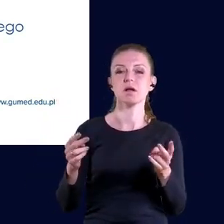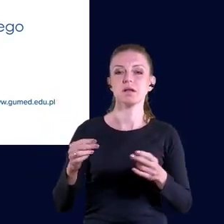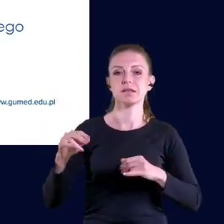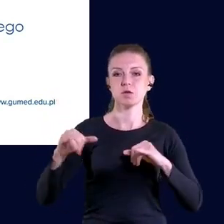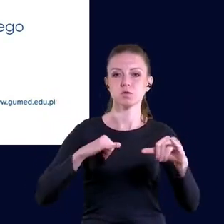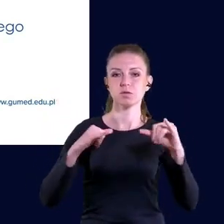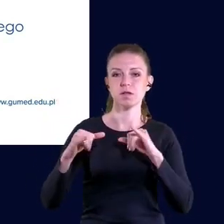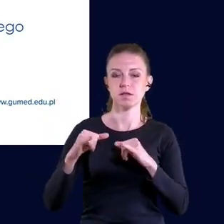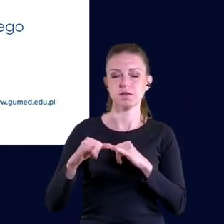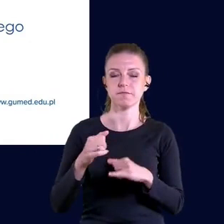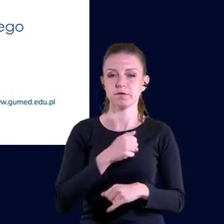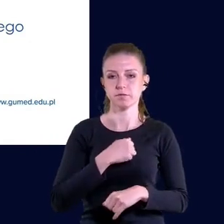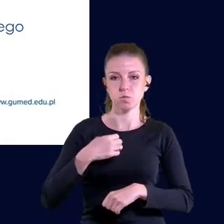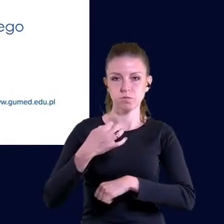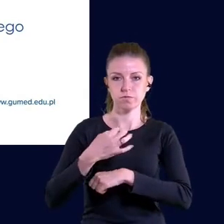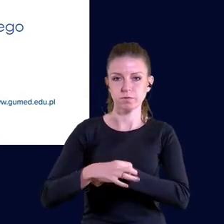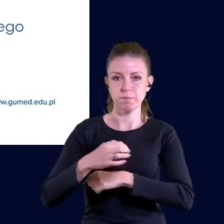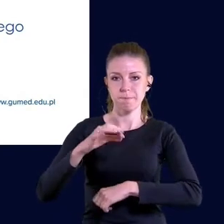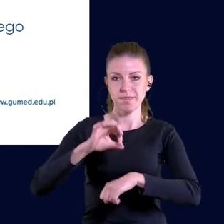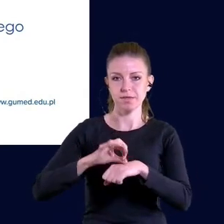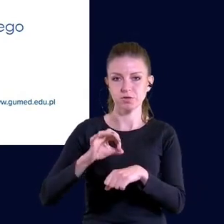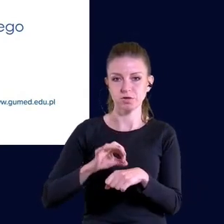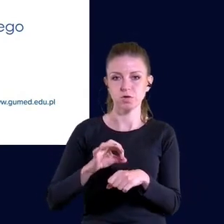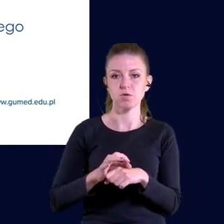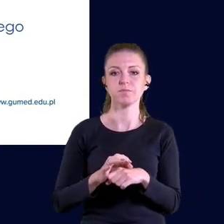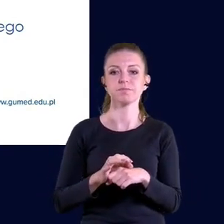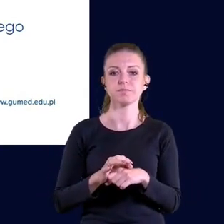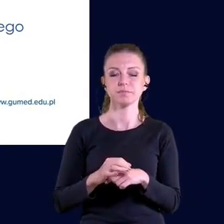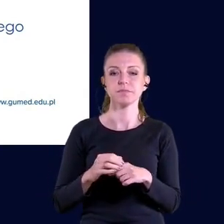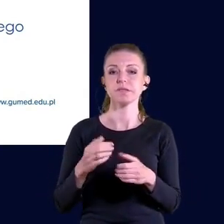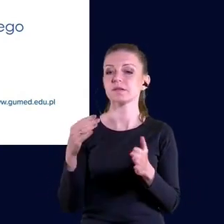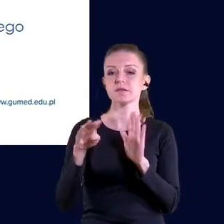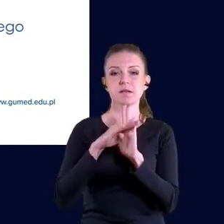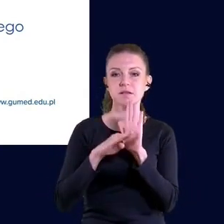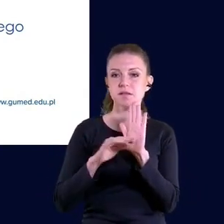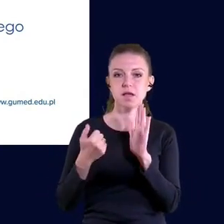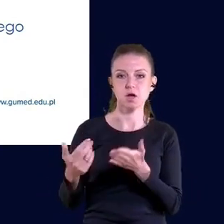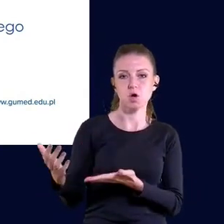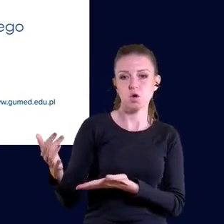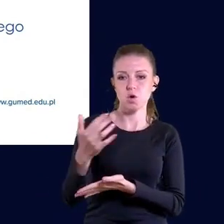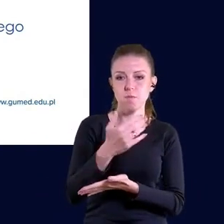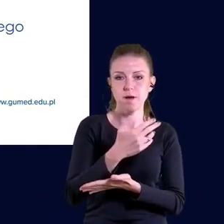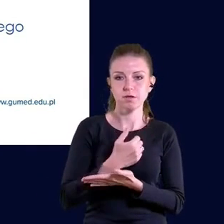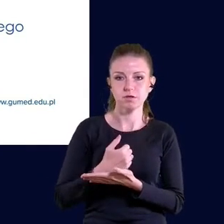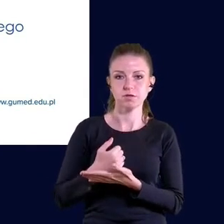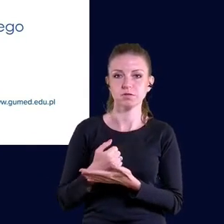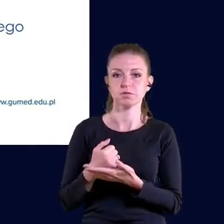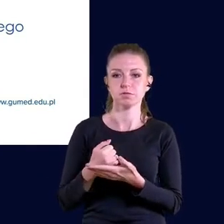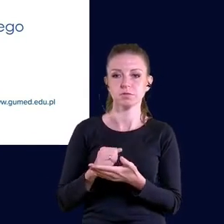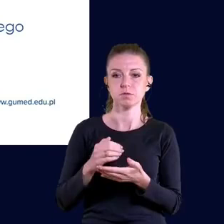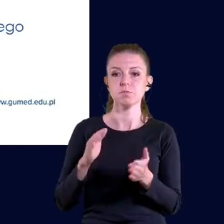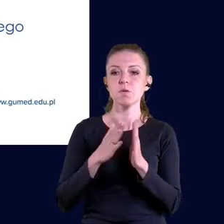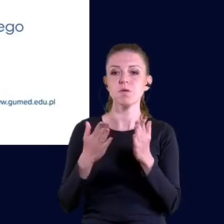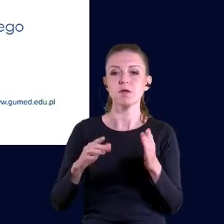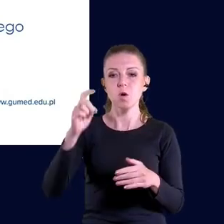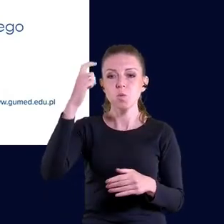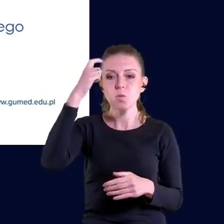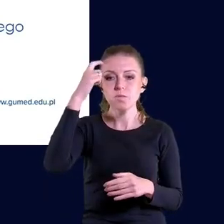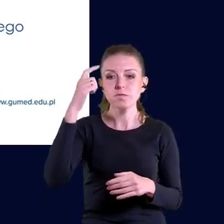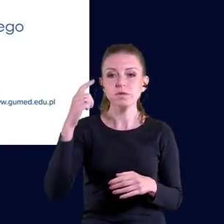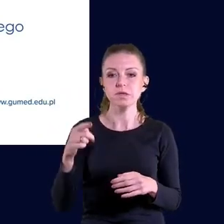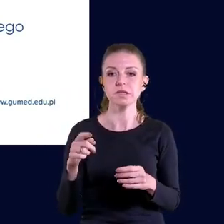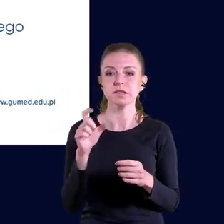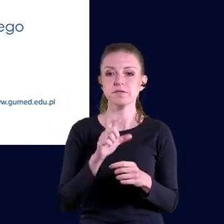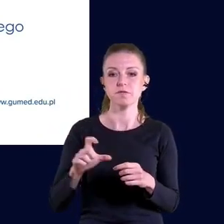Medycznego określające zasady gromadzenia i udostępniania przez bibliotekę główną wersji cyfrowej